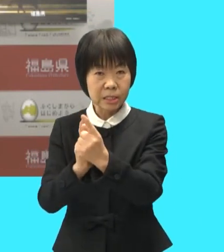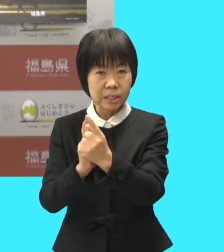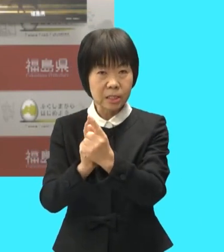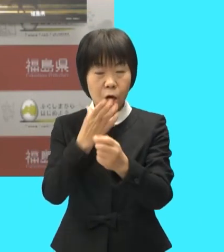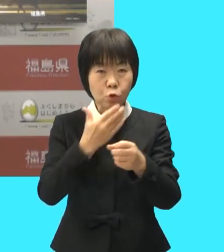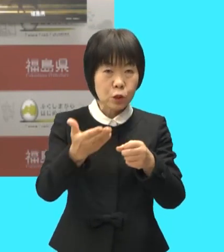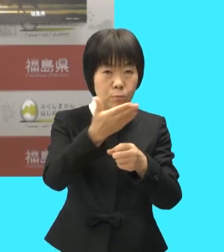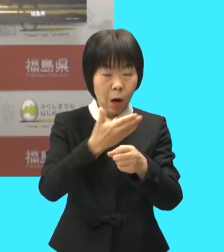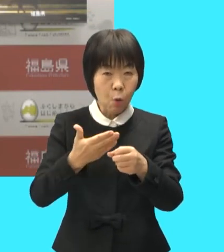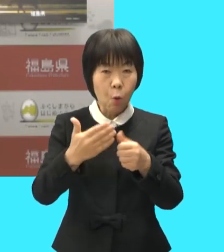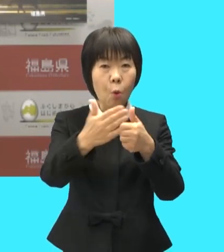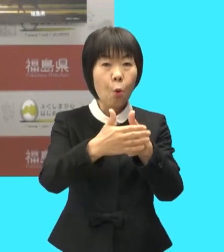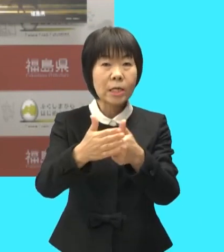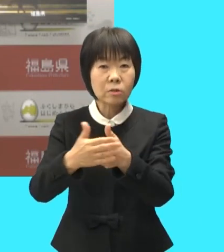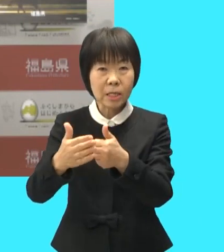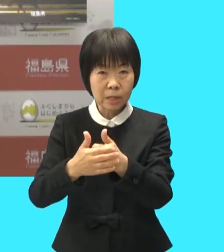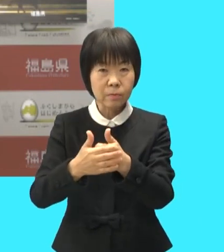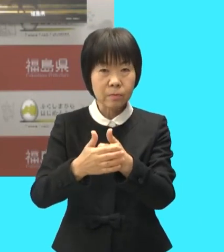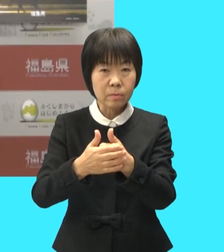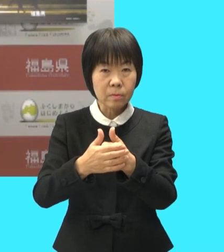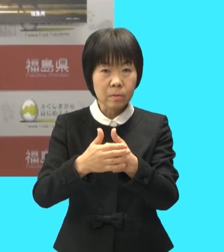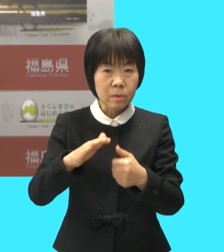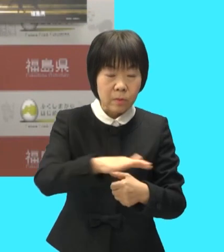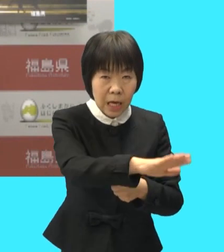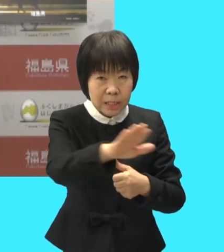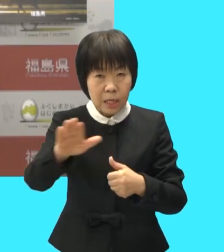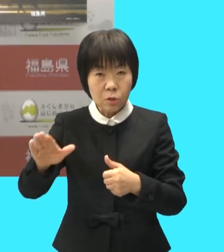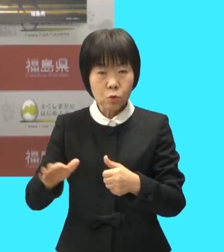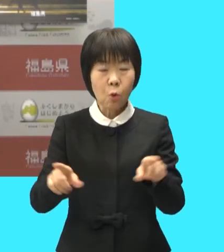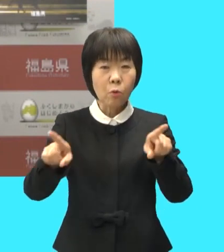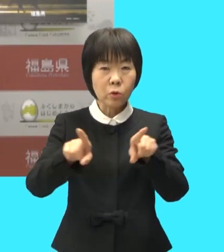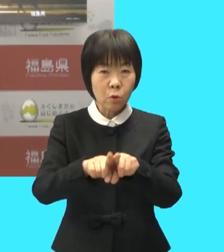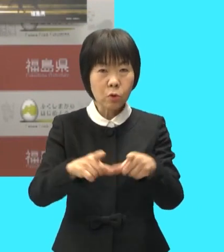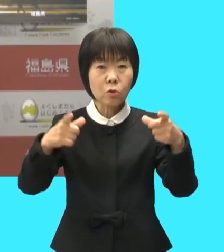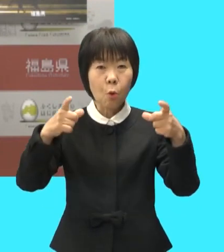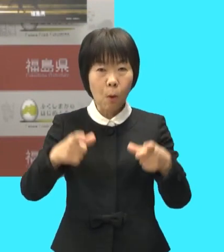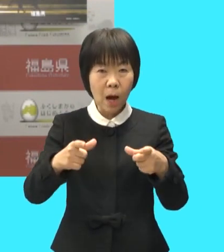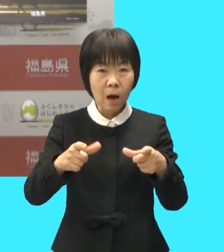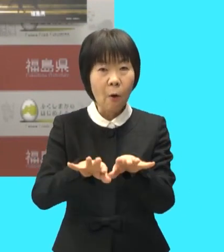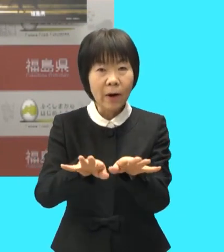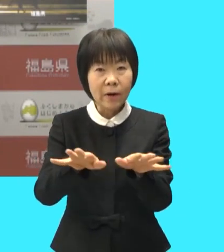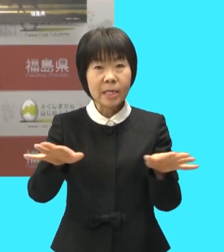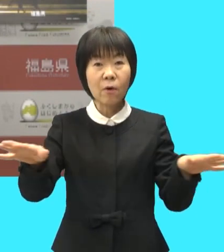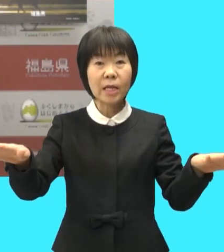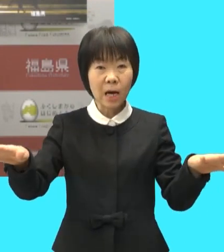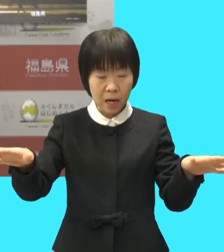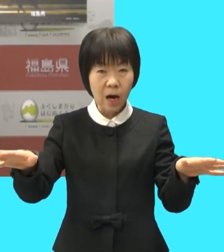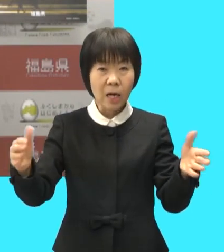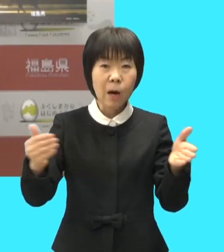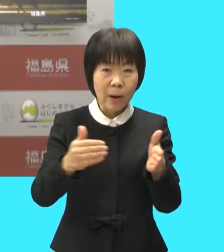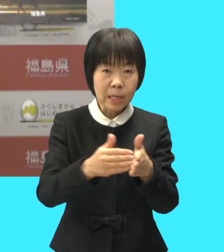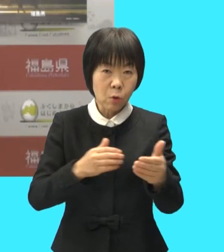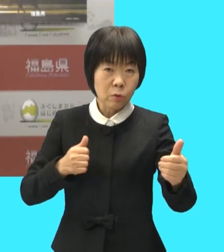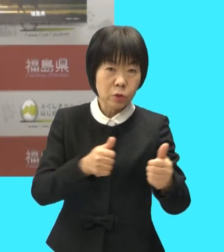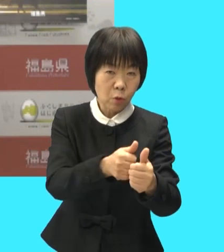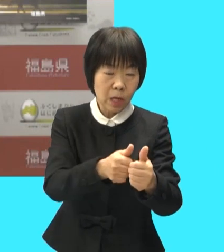島を応援してくださるすべての方々との共同の輪を広げながら、これまでの挑戦